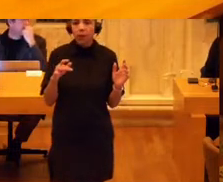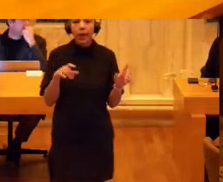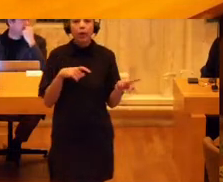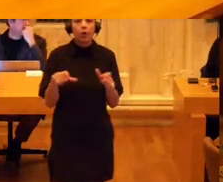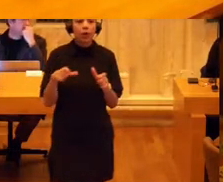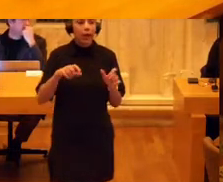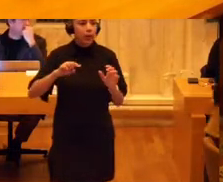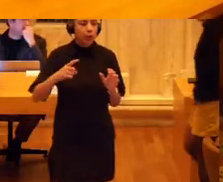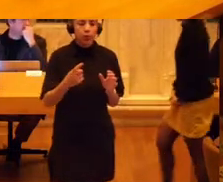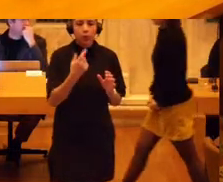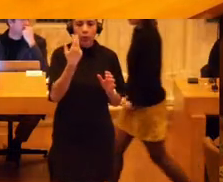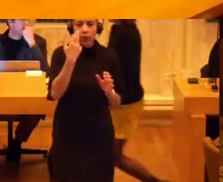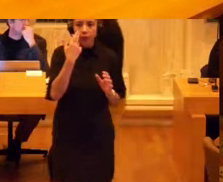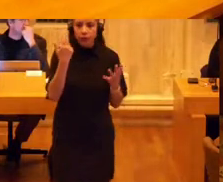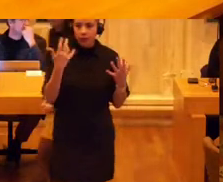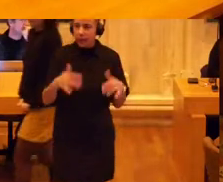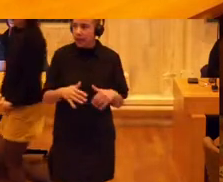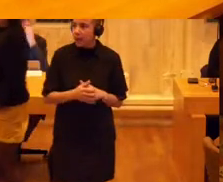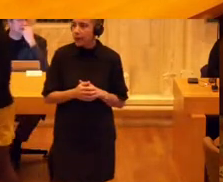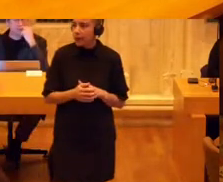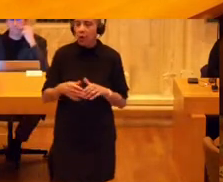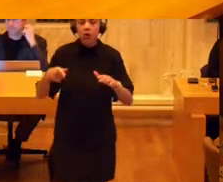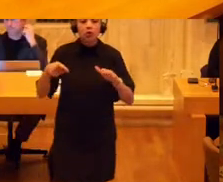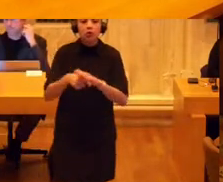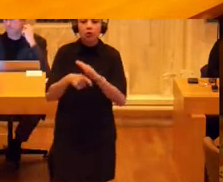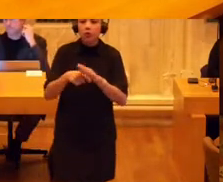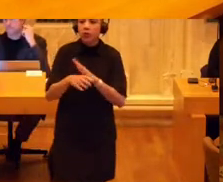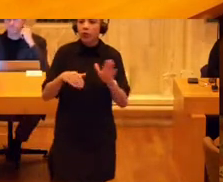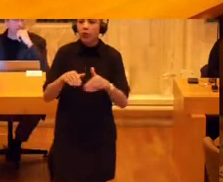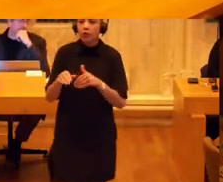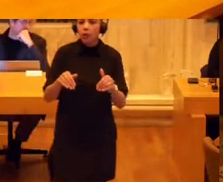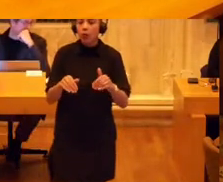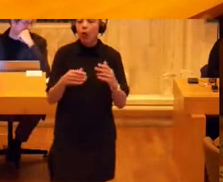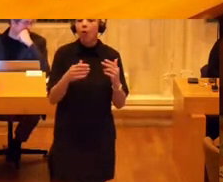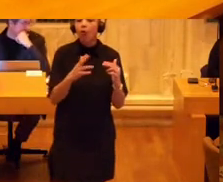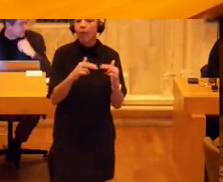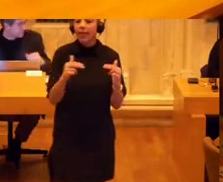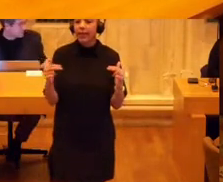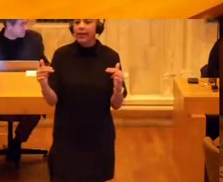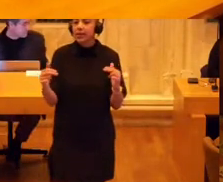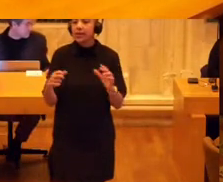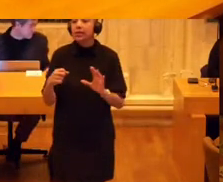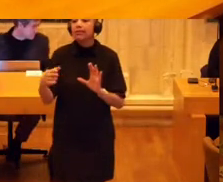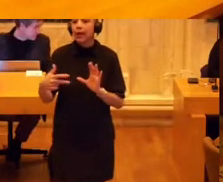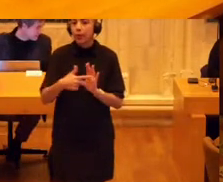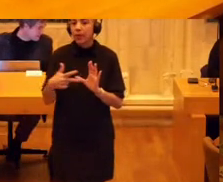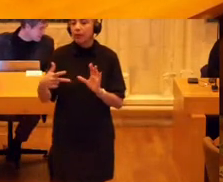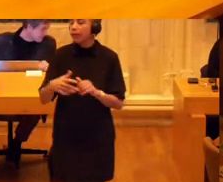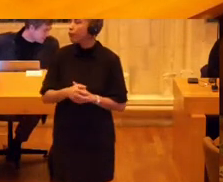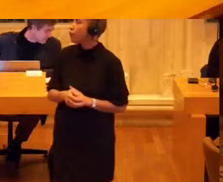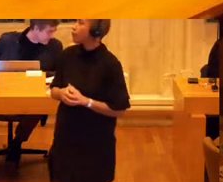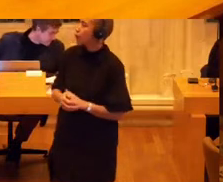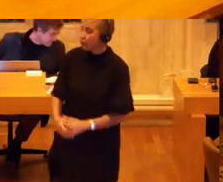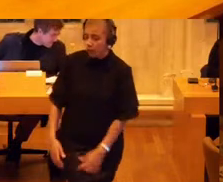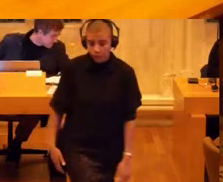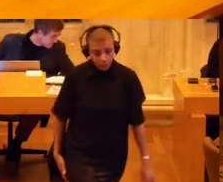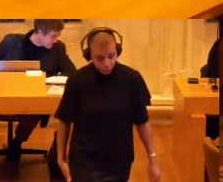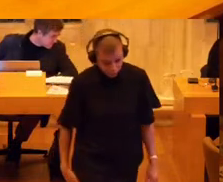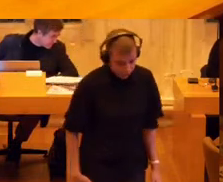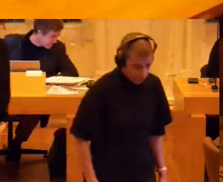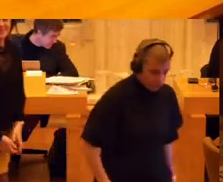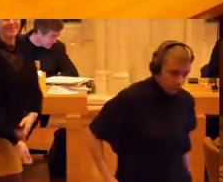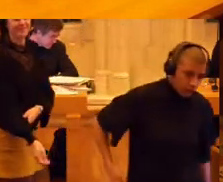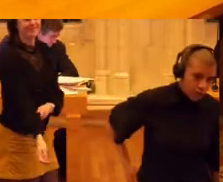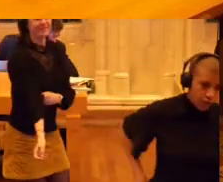Ensuite, est-ce que vous avez des questions sur les subventions de fonctionnement au titre de l'urbanisme ? Adopté. Un ajustement sur